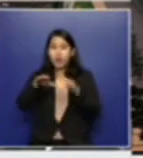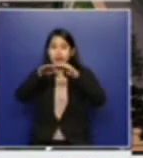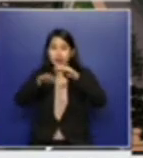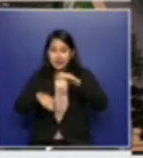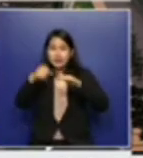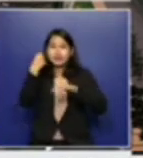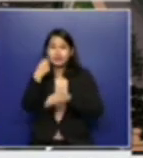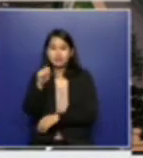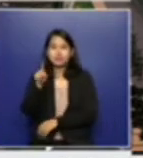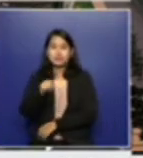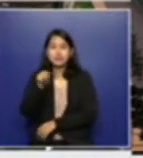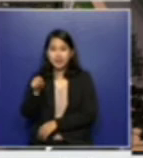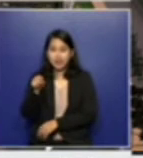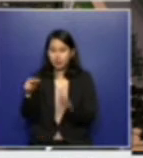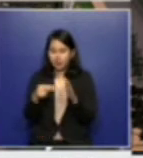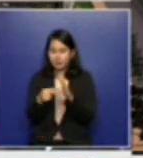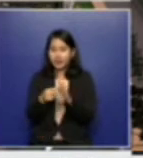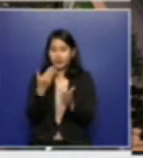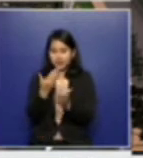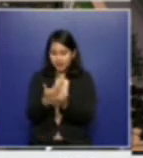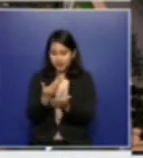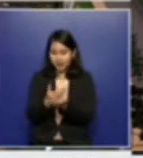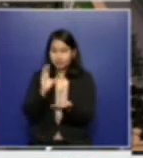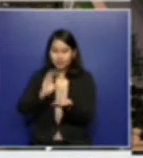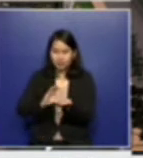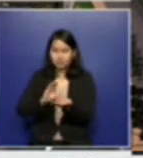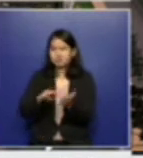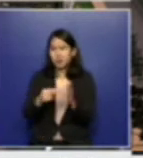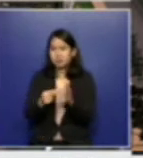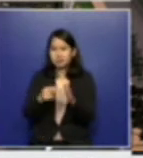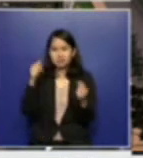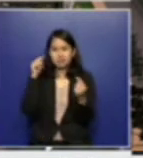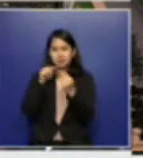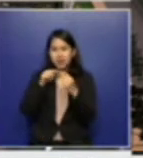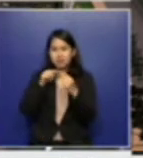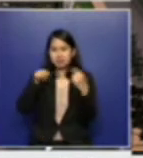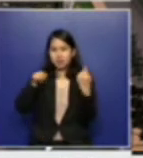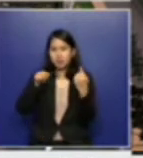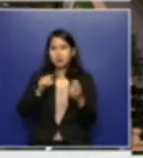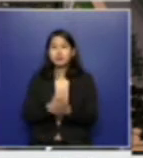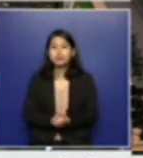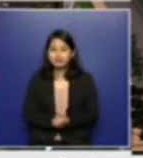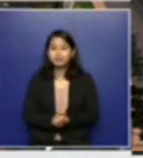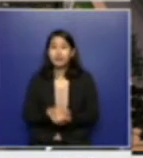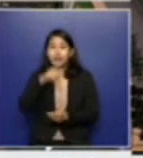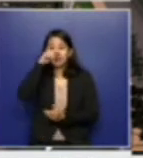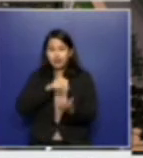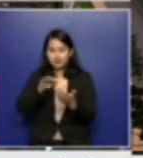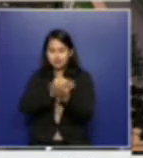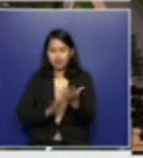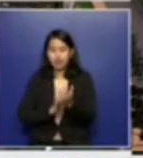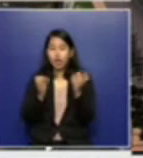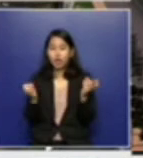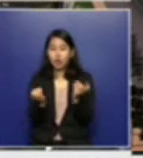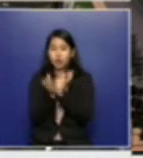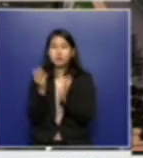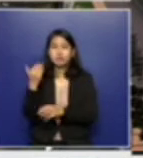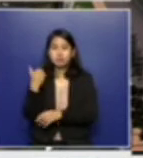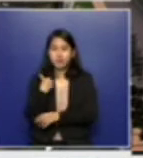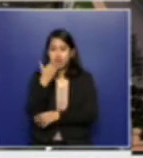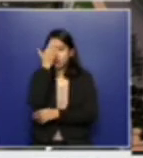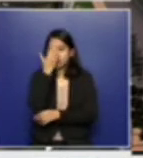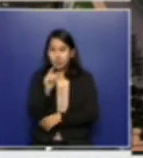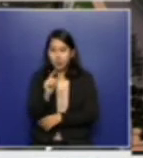พราะนั้นชัดเจนนะครับว่ารายได้สุทธิของท่านเนี่ยไม่มีทางถึงแน่นอนที่สำคัญคือประเทศชาติจะหายนะเพราะอะไรครับเพราะว่าเพด